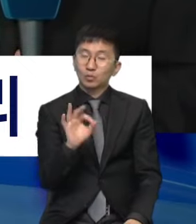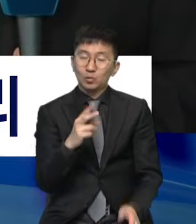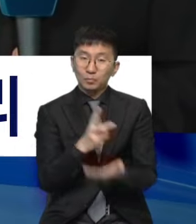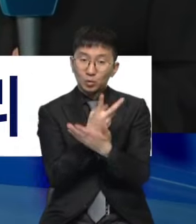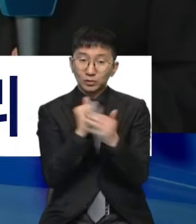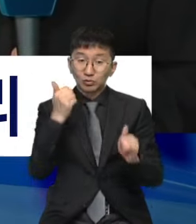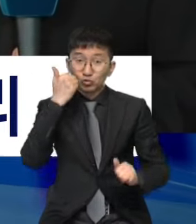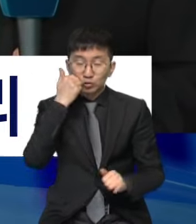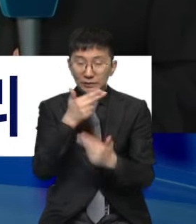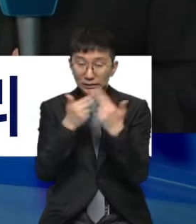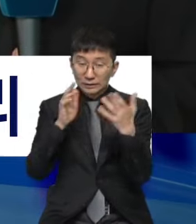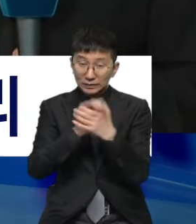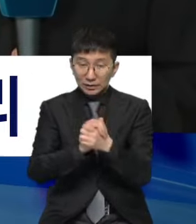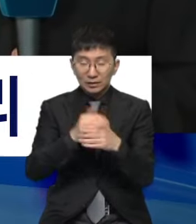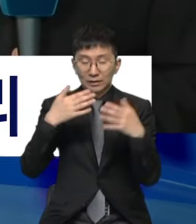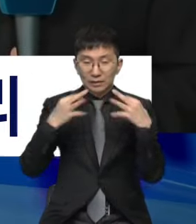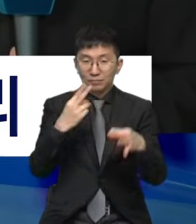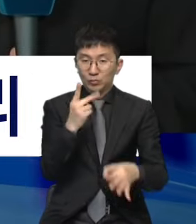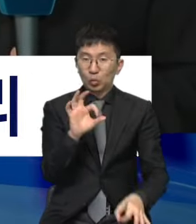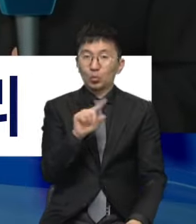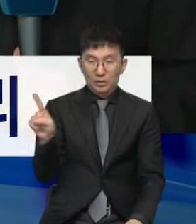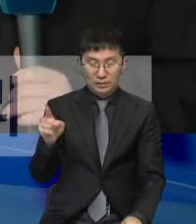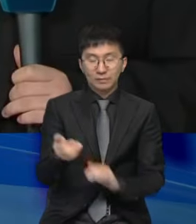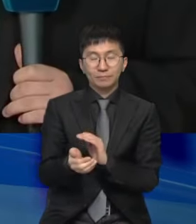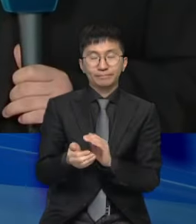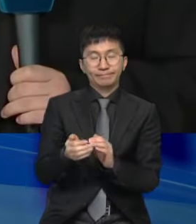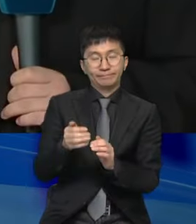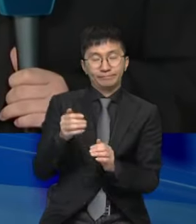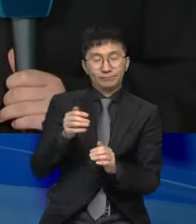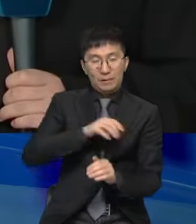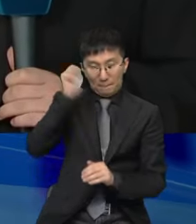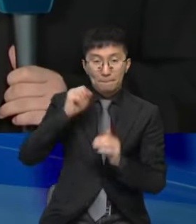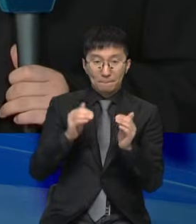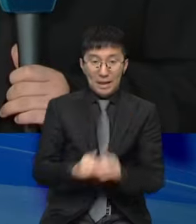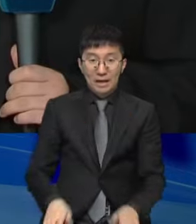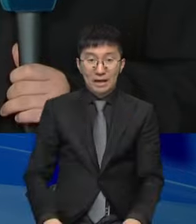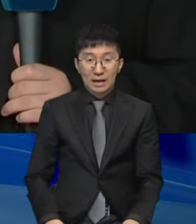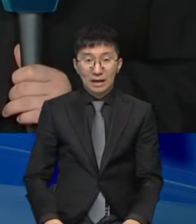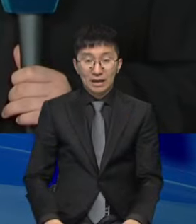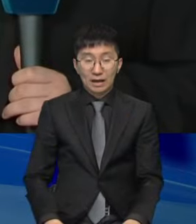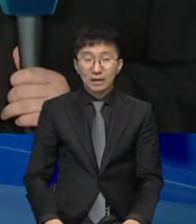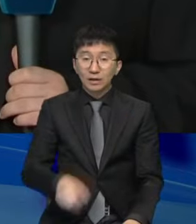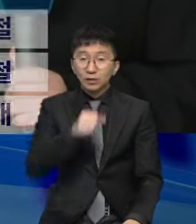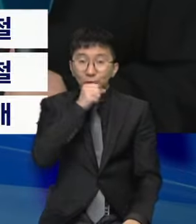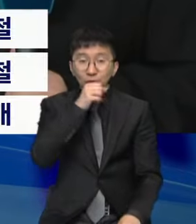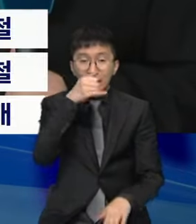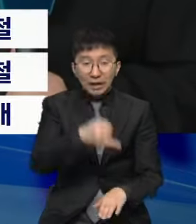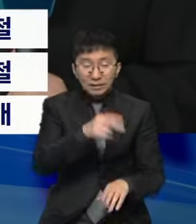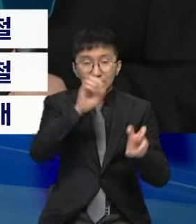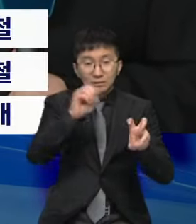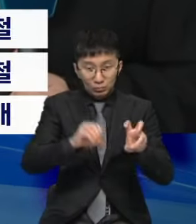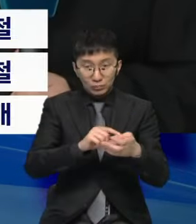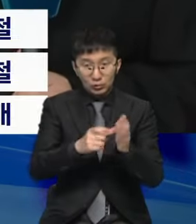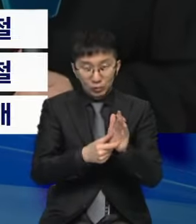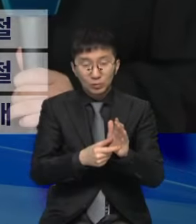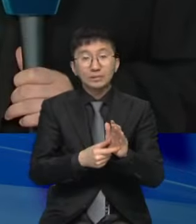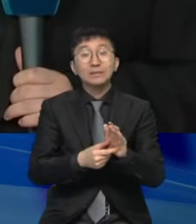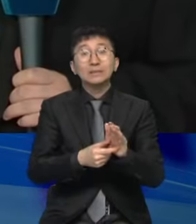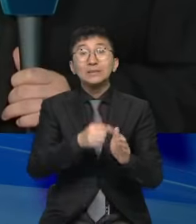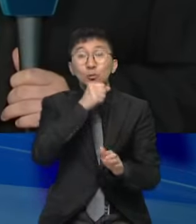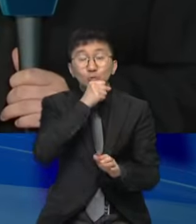분류되는 김동아 후보가 본선에 오르게 됐습니다. 민주당은 내일 하위 20% 평가를 받아 20%의 감점을 받는